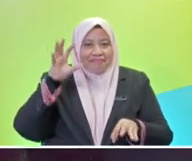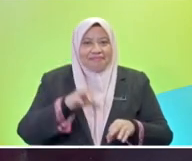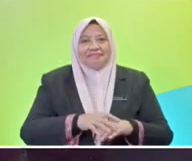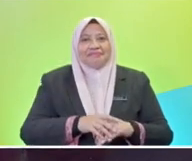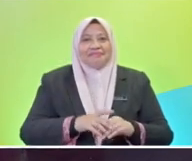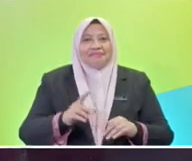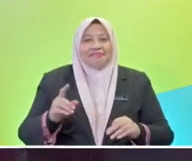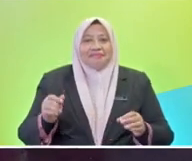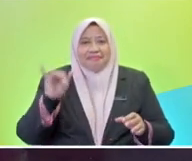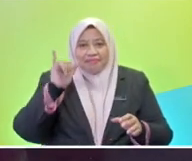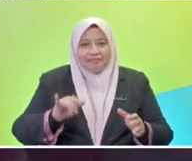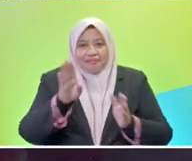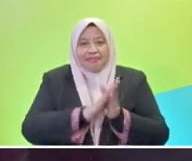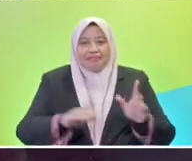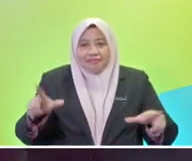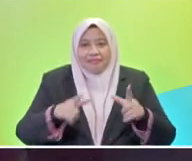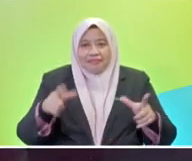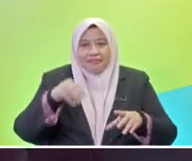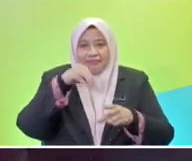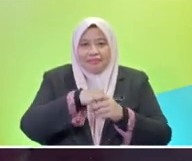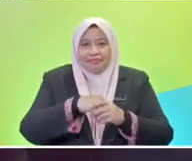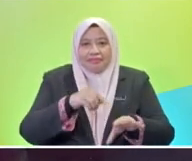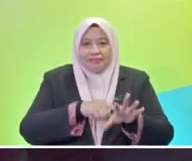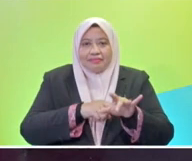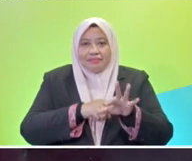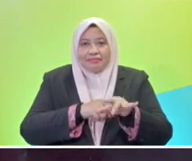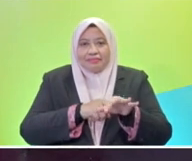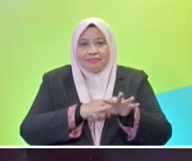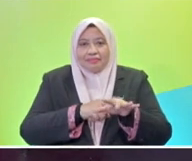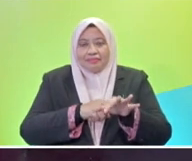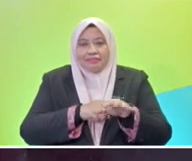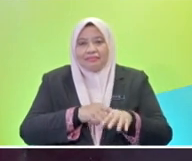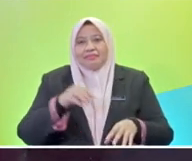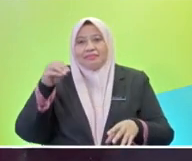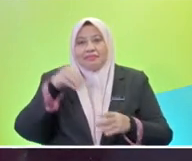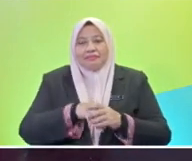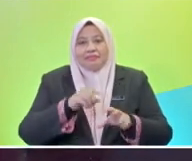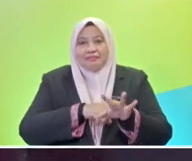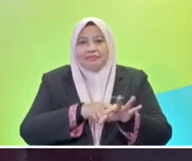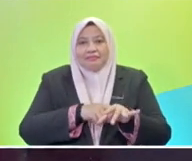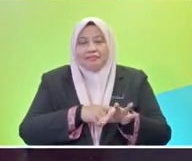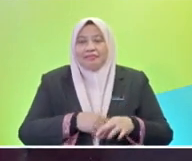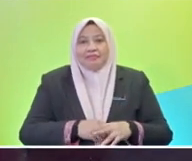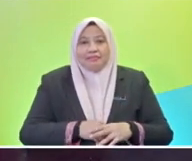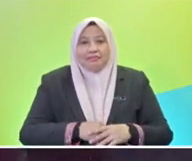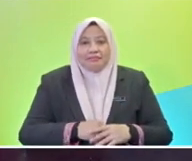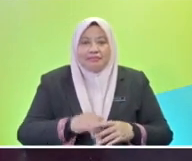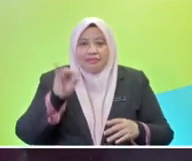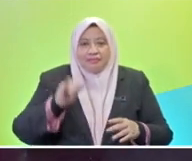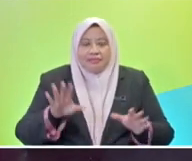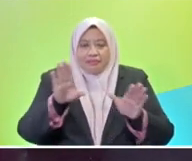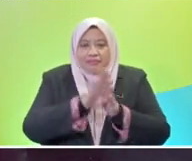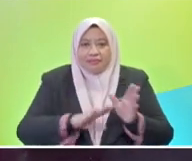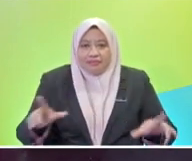Fotosintesis. Yang berlaku di dalam? Dalamnya. Daun. Kan? Daun. Daun. Yang berlaku dalam